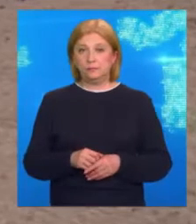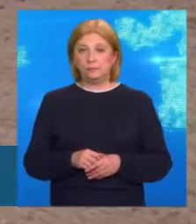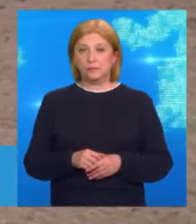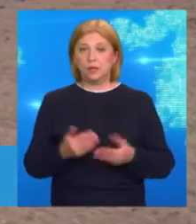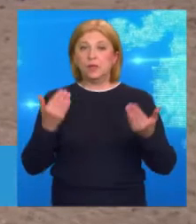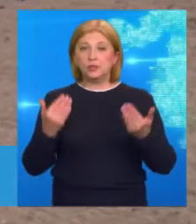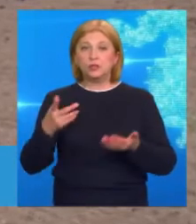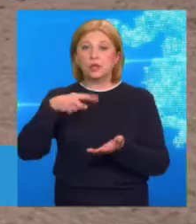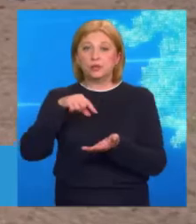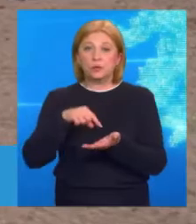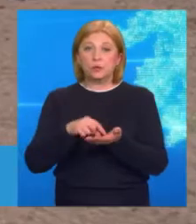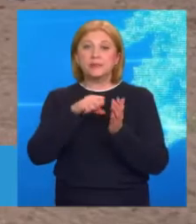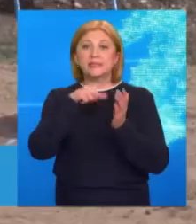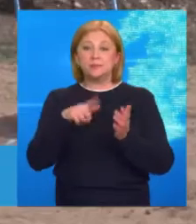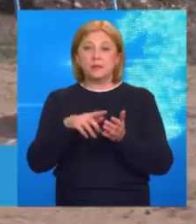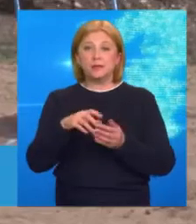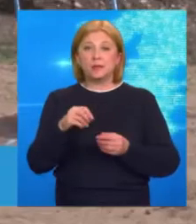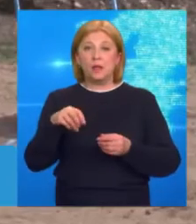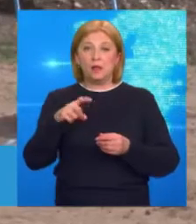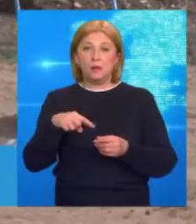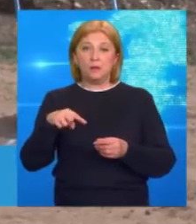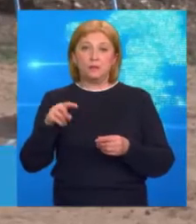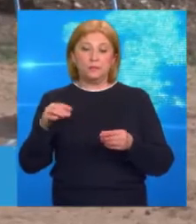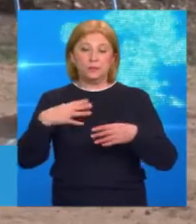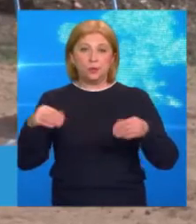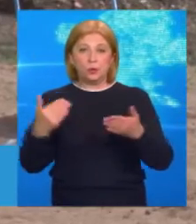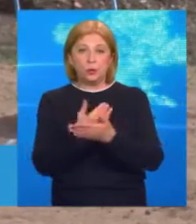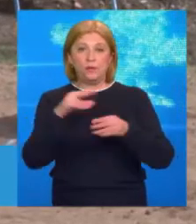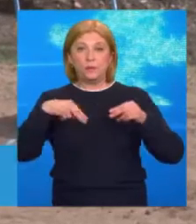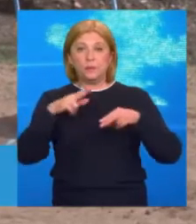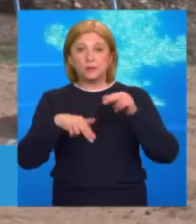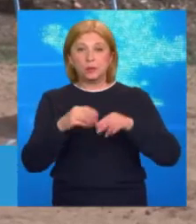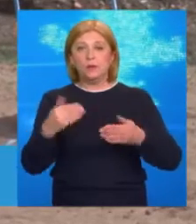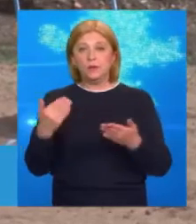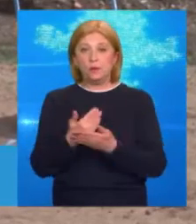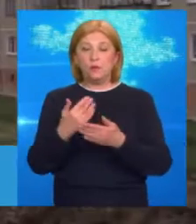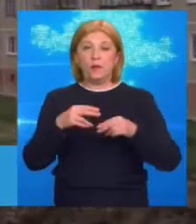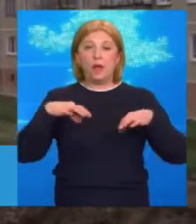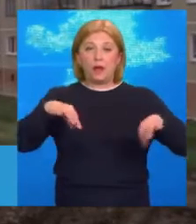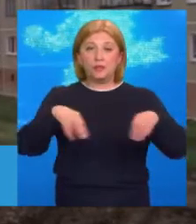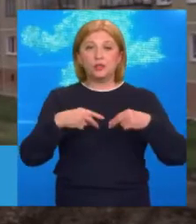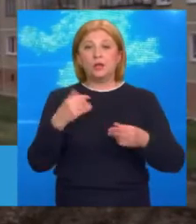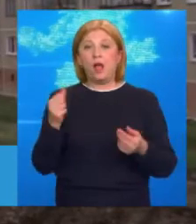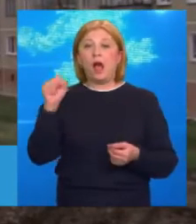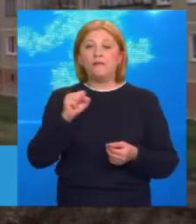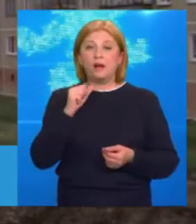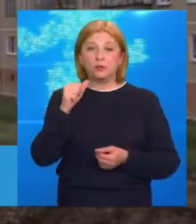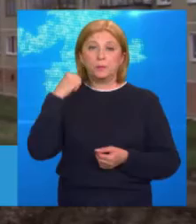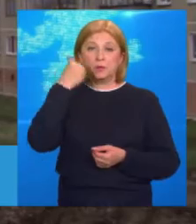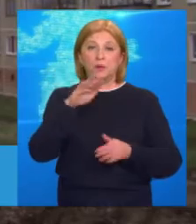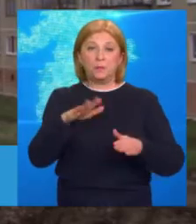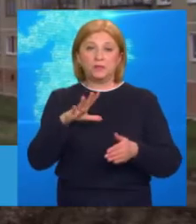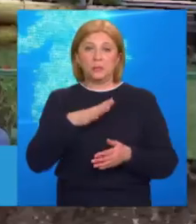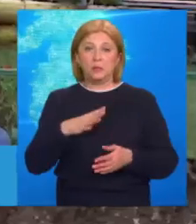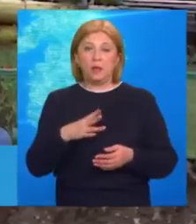Сейчас двор дома номер 17 на втором микрорайоне Визитак, современные качели, турнистные горки, а мы еще в августе прошлого года это место было